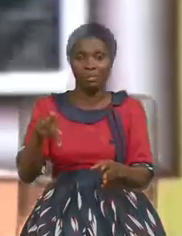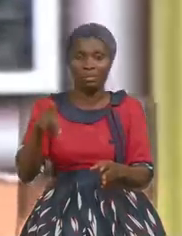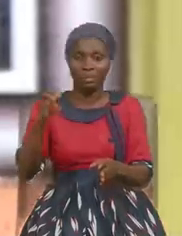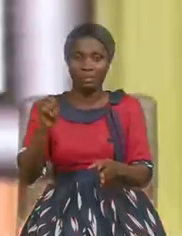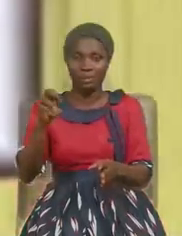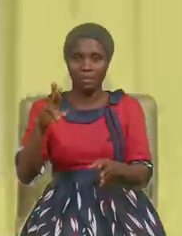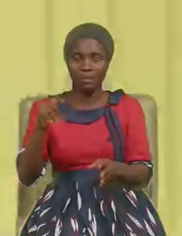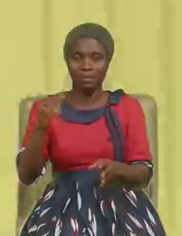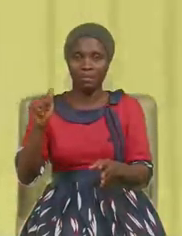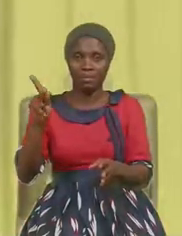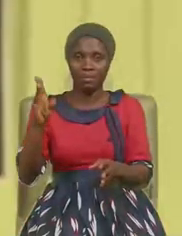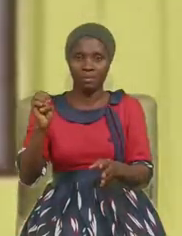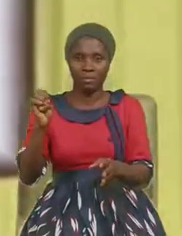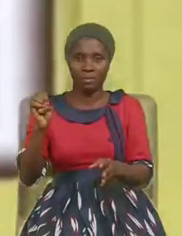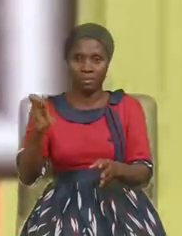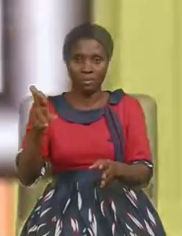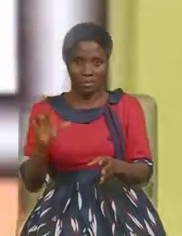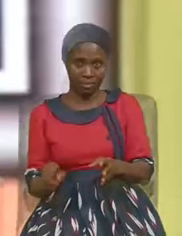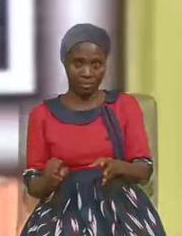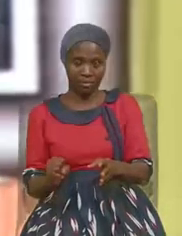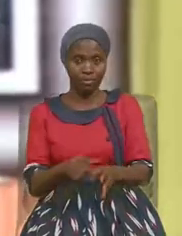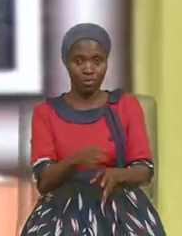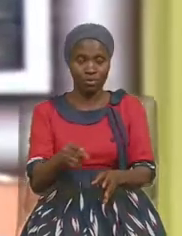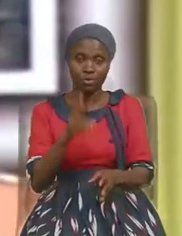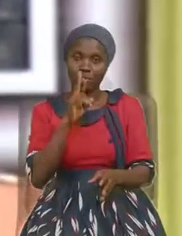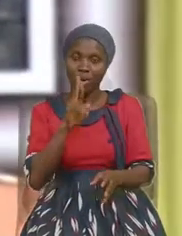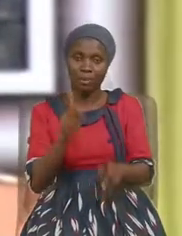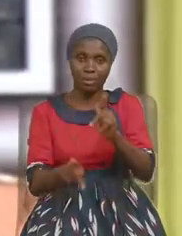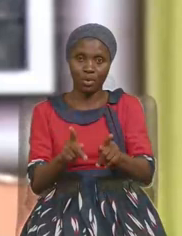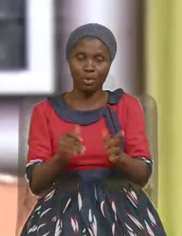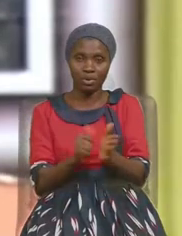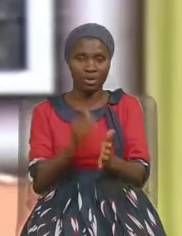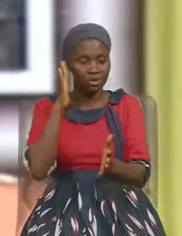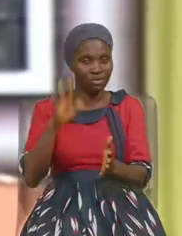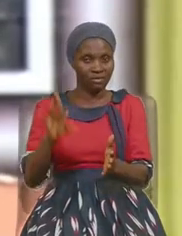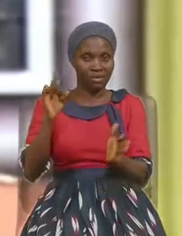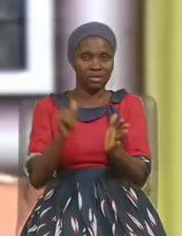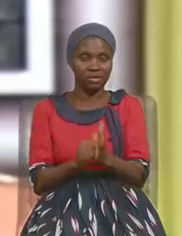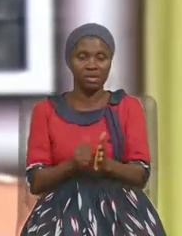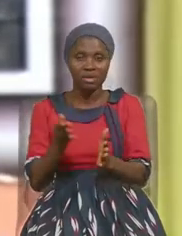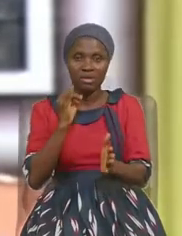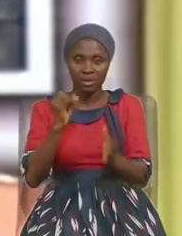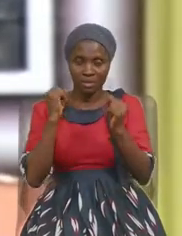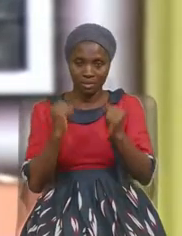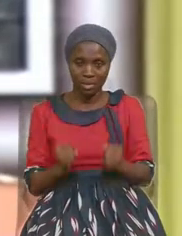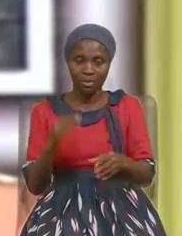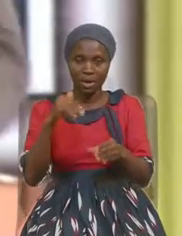vont découvrir qu'il y a la puissance dans le sang de l'agneau. Il y a la puissance dans